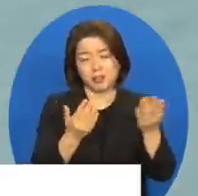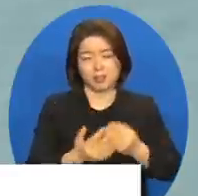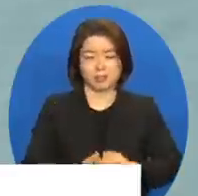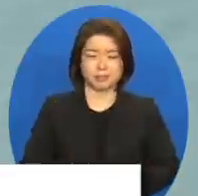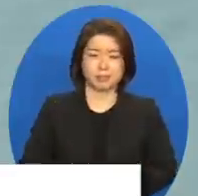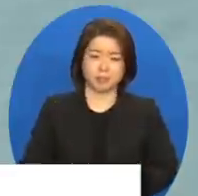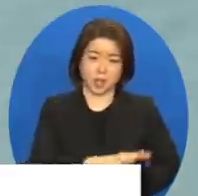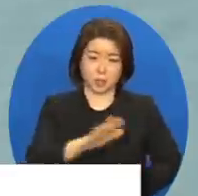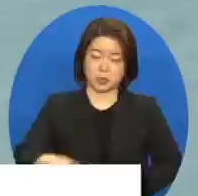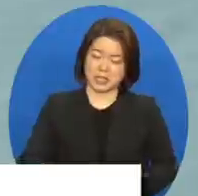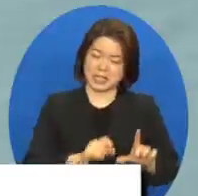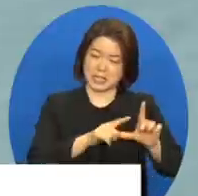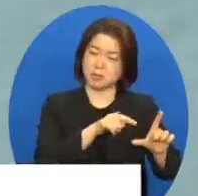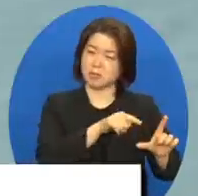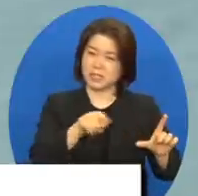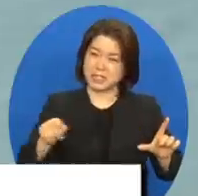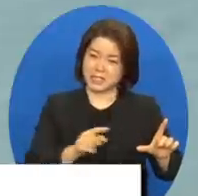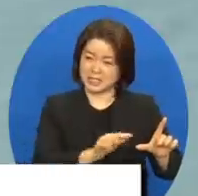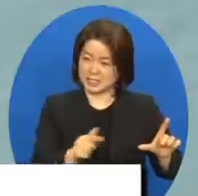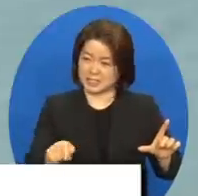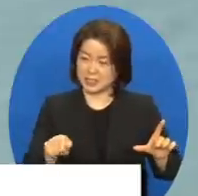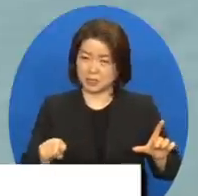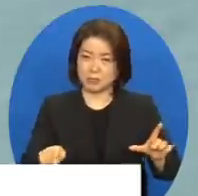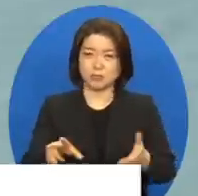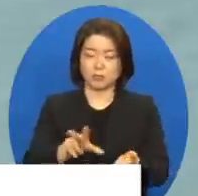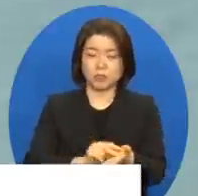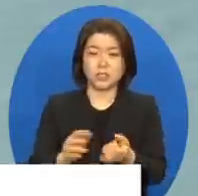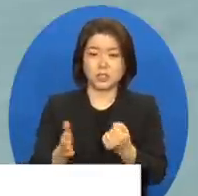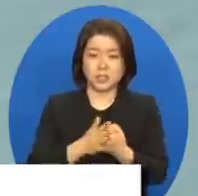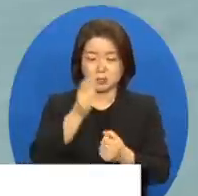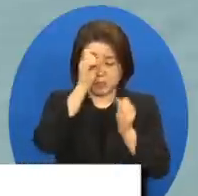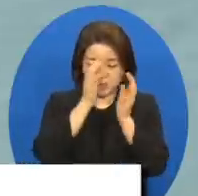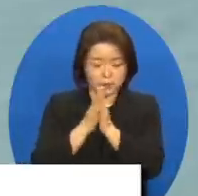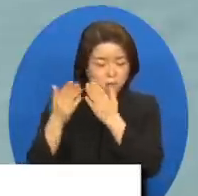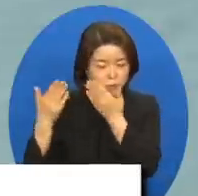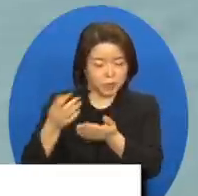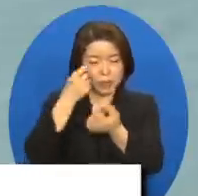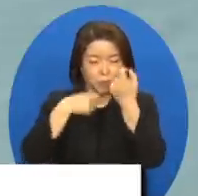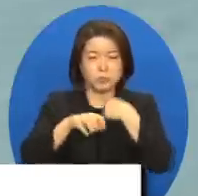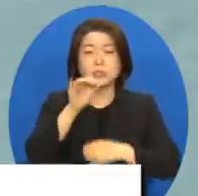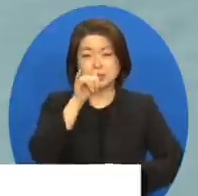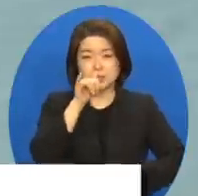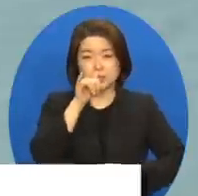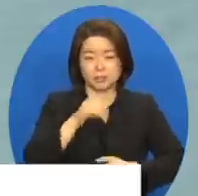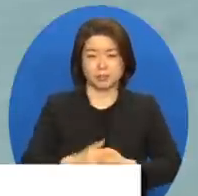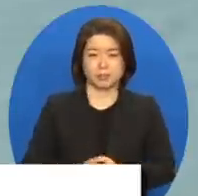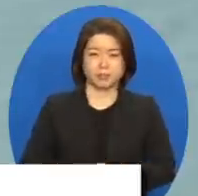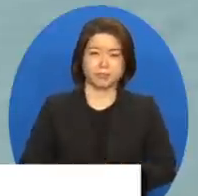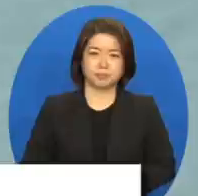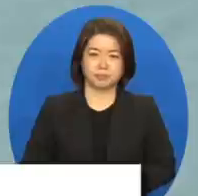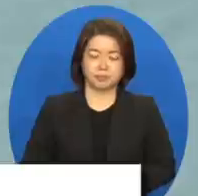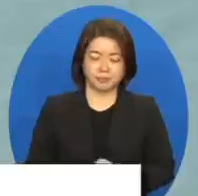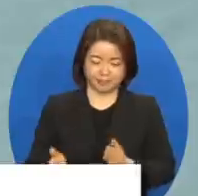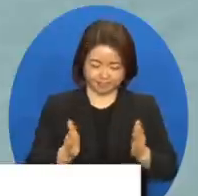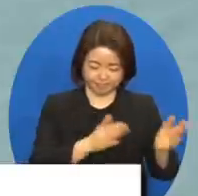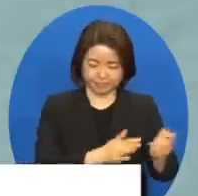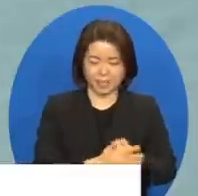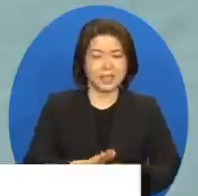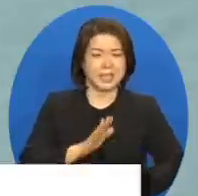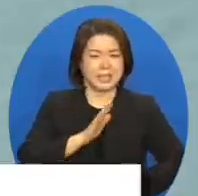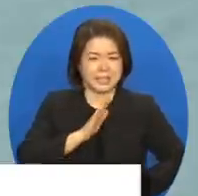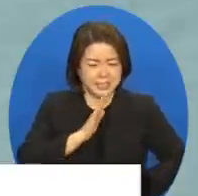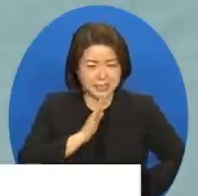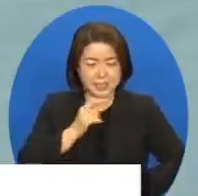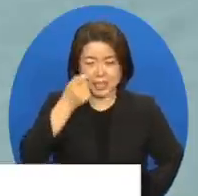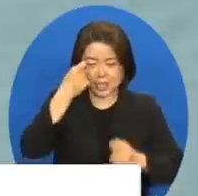우리는 대부분 이런 문제로 자녀들을 위해서 기도도 했고 울기도 했습니다. 근데 진짜 정말